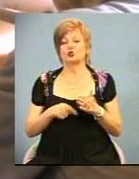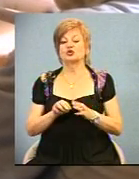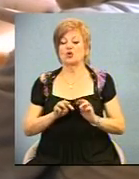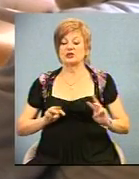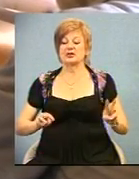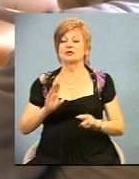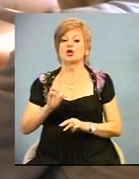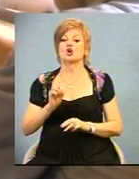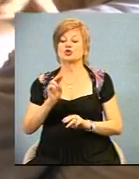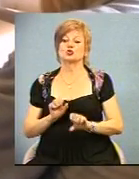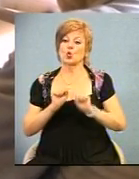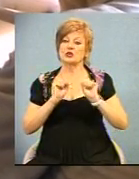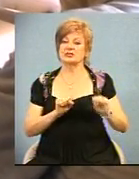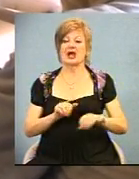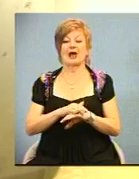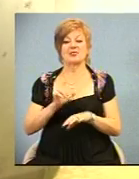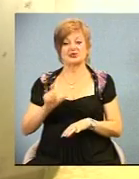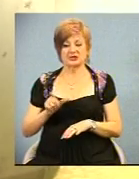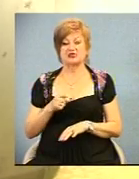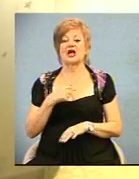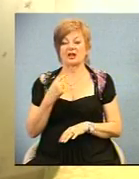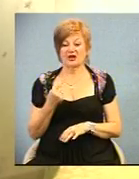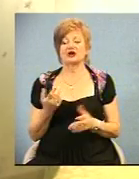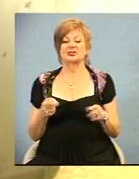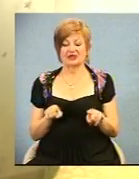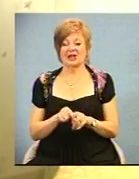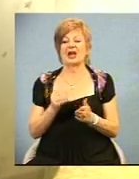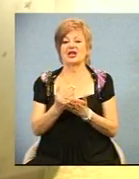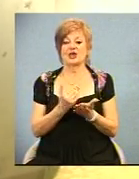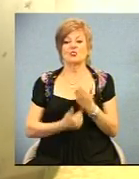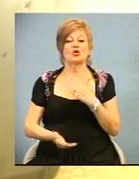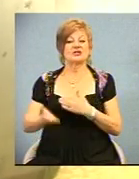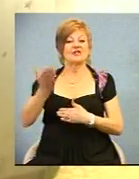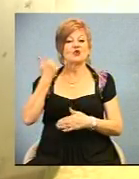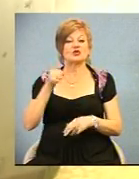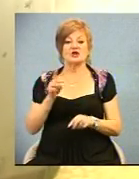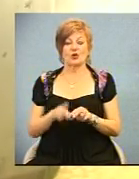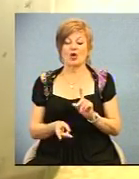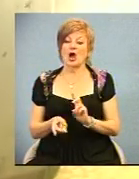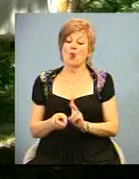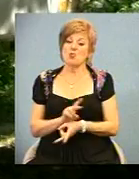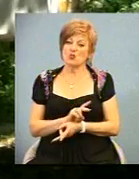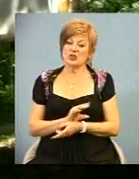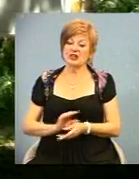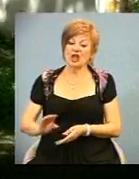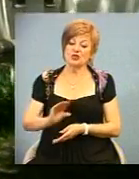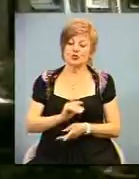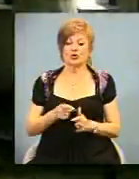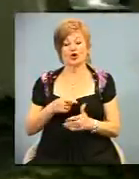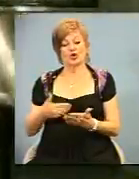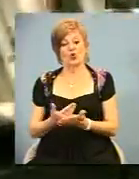департаменті соціального захисту населення. Зазначають, відповідна програма давно завершена, тож обміняти обладнання чи отримати